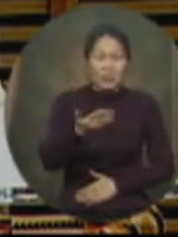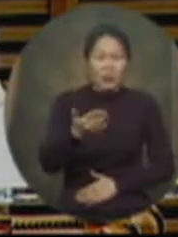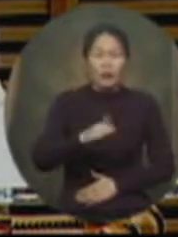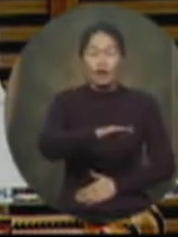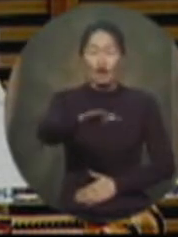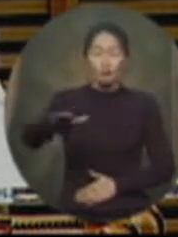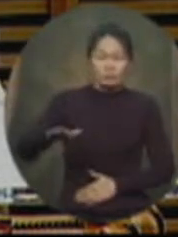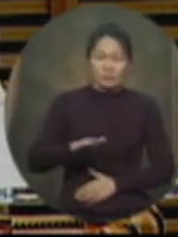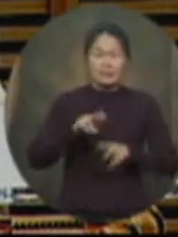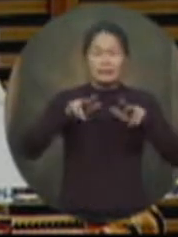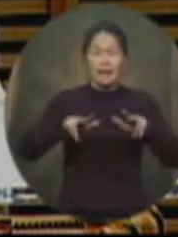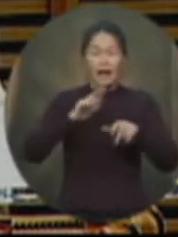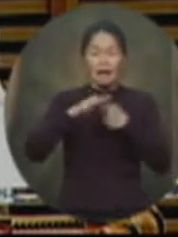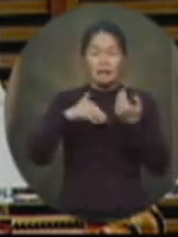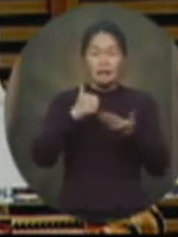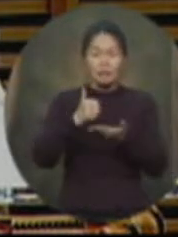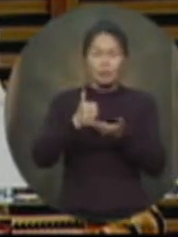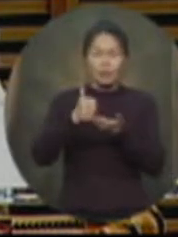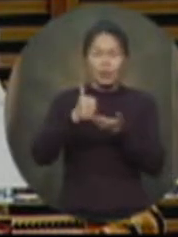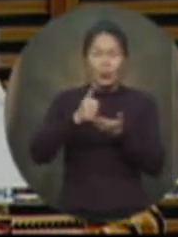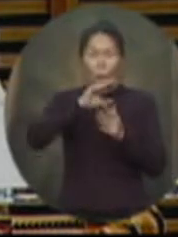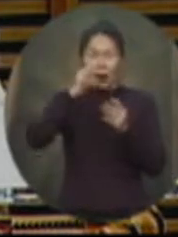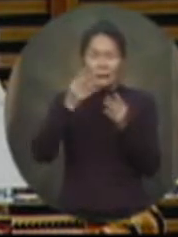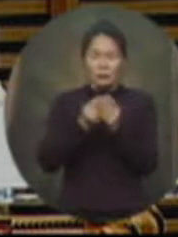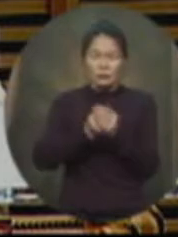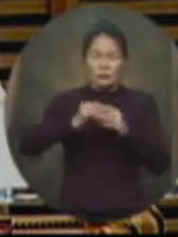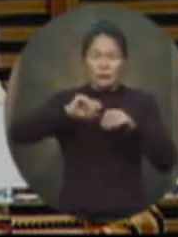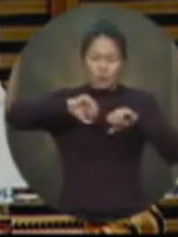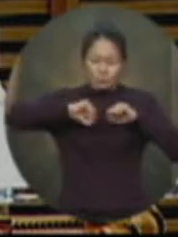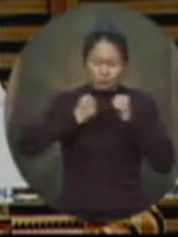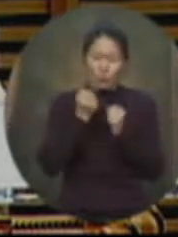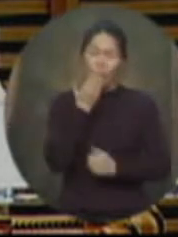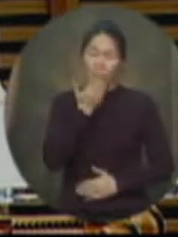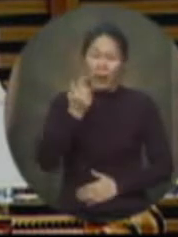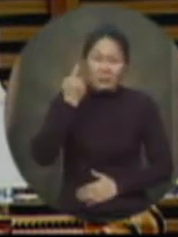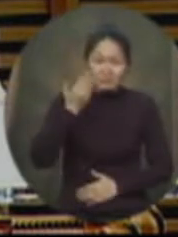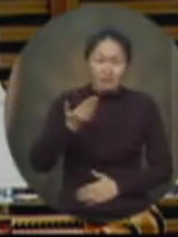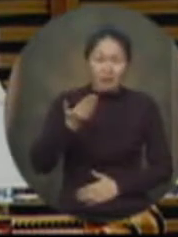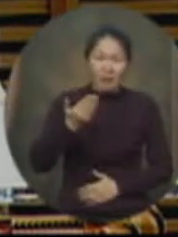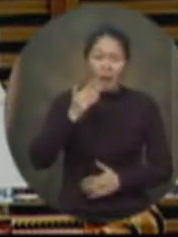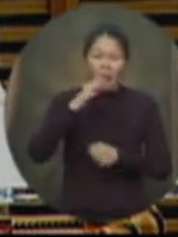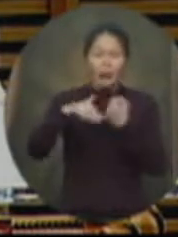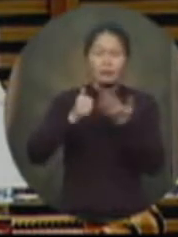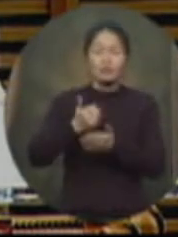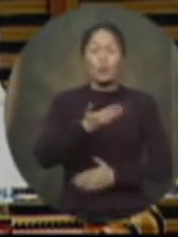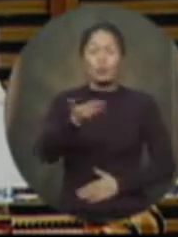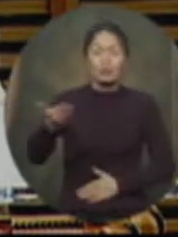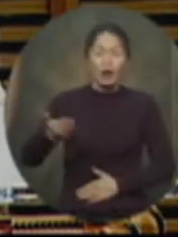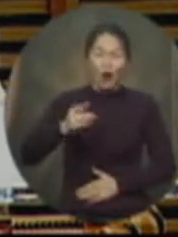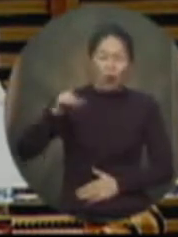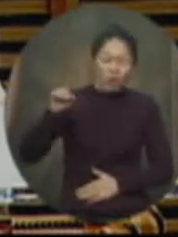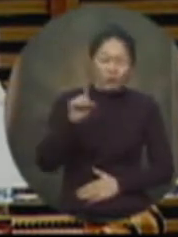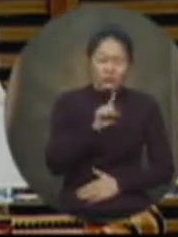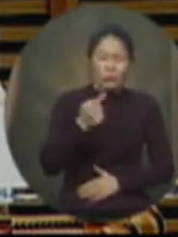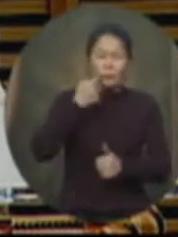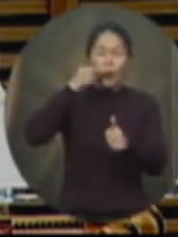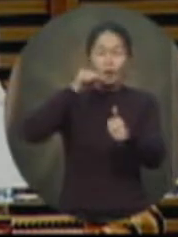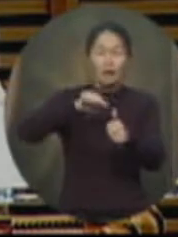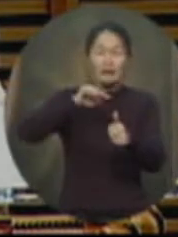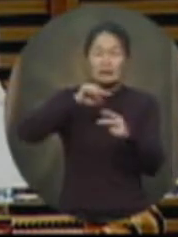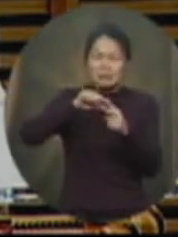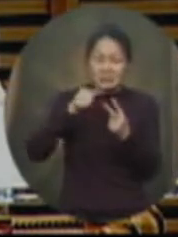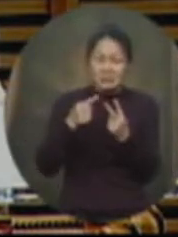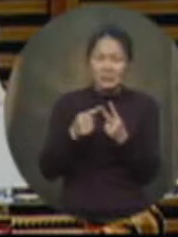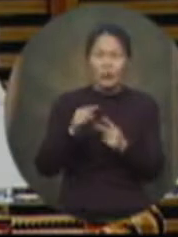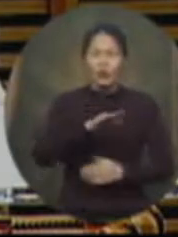여러분 이제 하나님에게 완전히 순종할 수 있겠습니까 하나님께서 여러분에게 어떤 명령을 하시든지